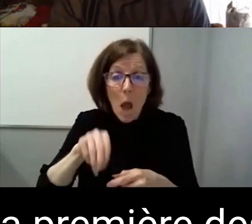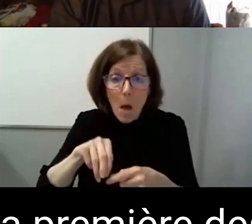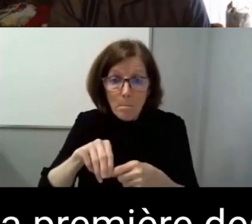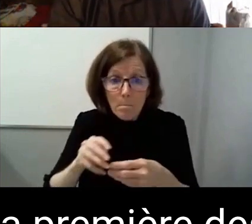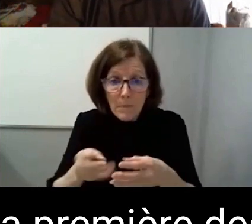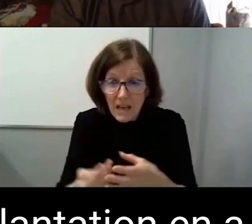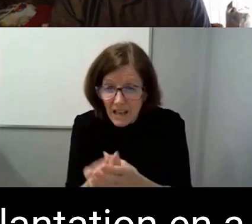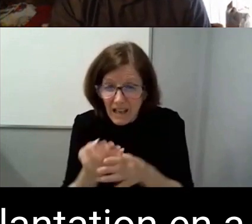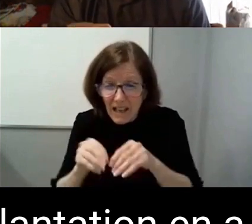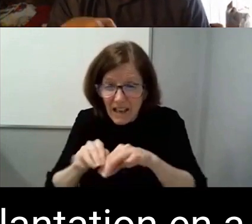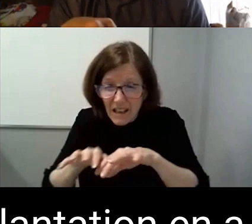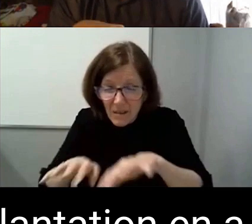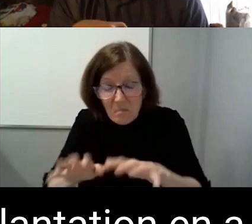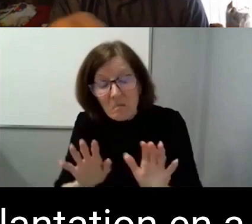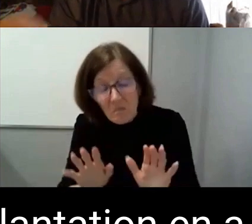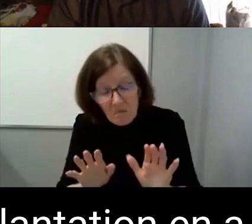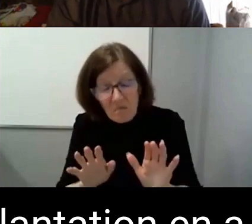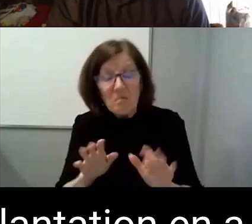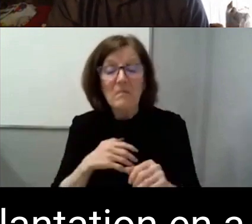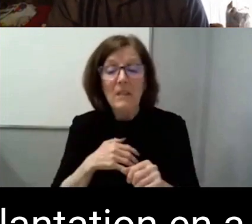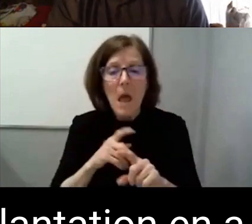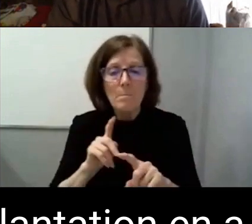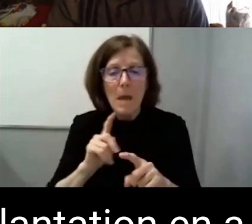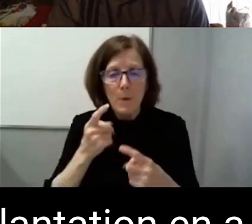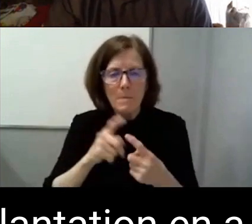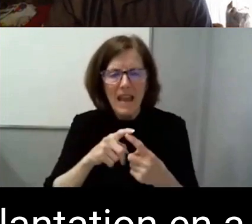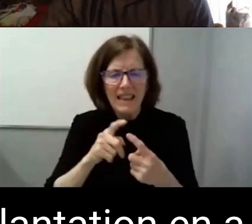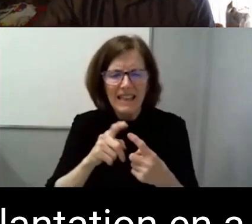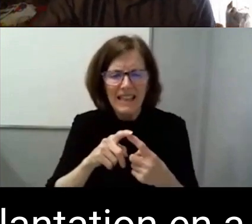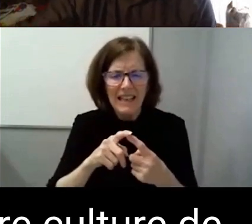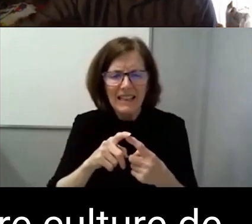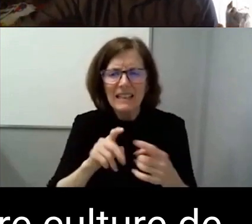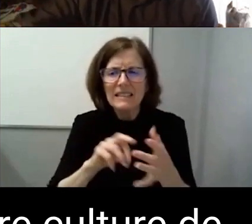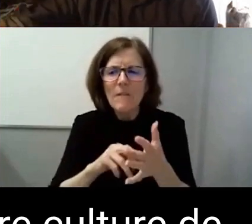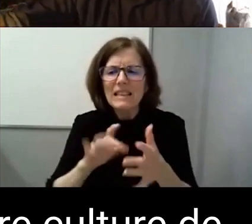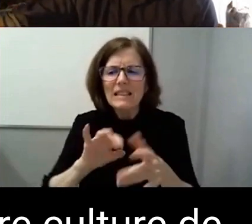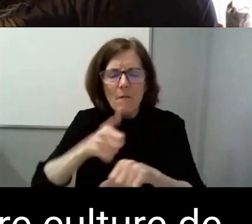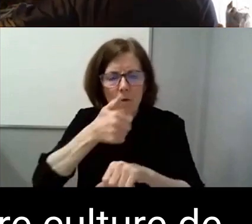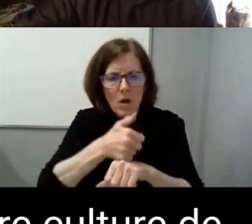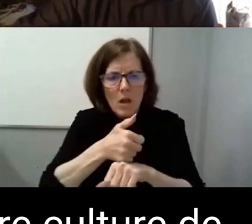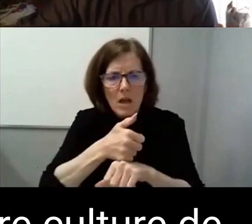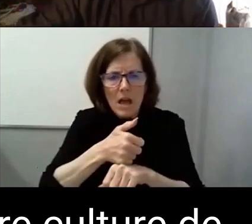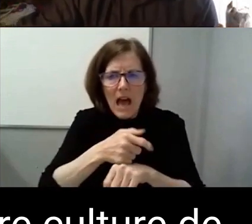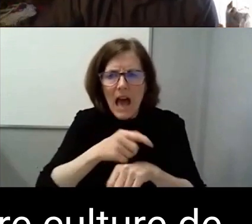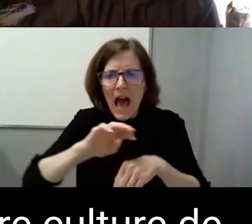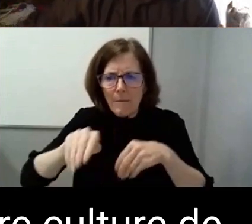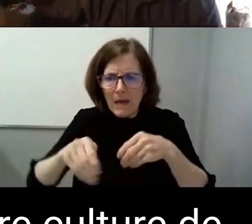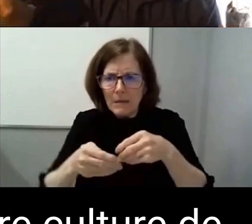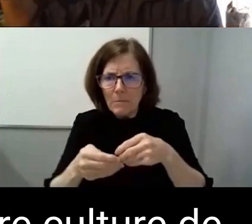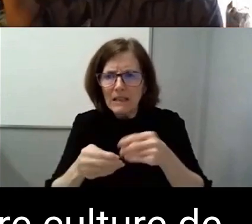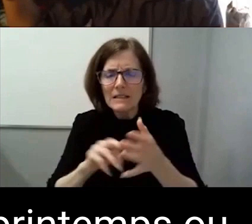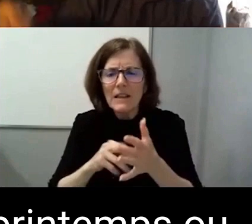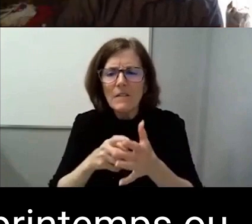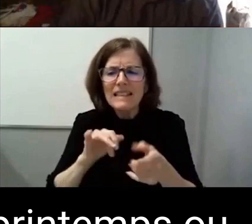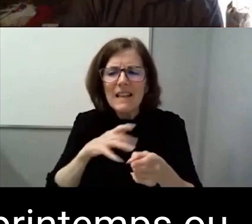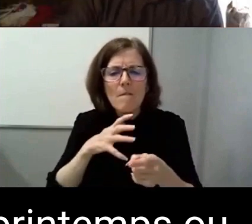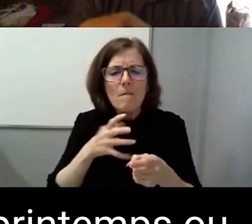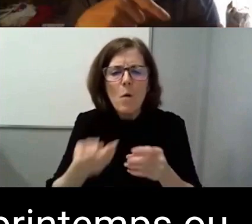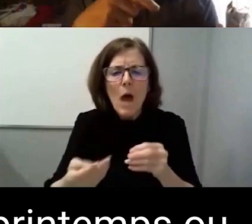la première des techniques, c'est quand on veut faire une implantation en amendement. Donc, quand on veut mettre notre culture de champignons dans